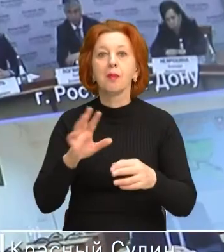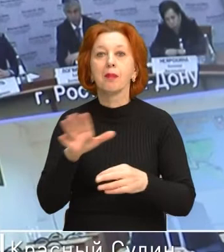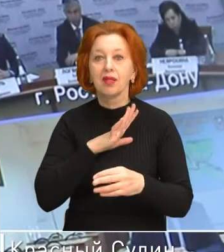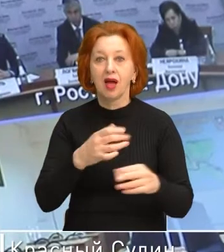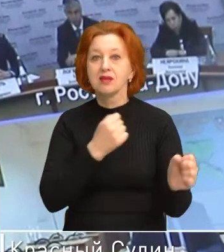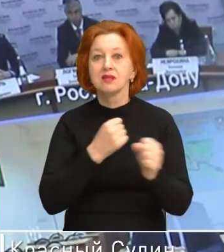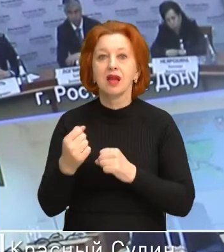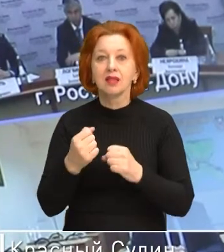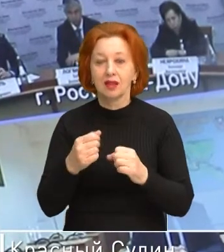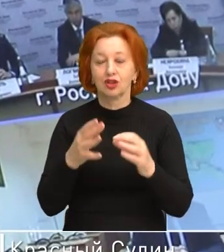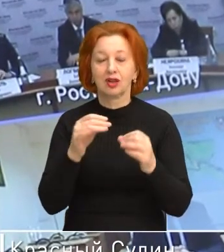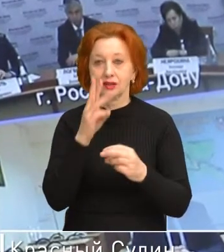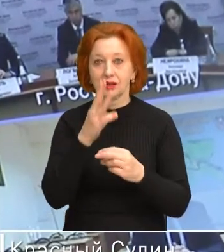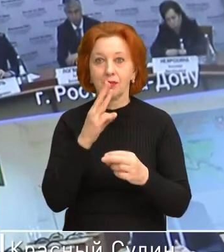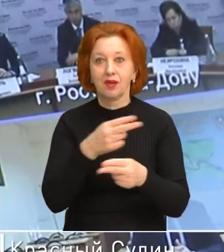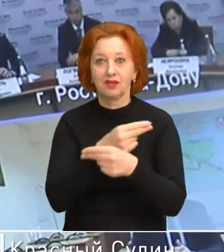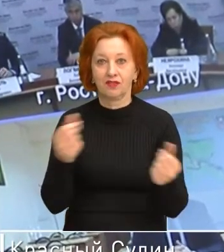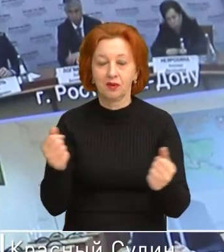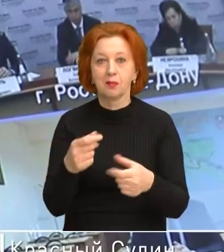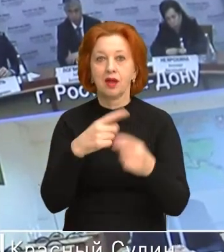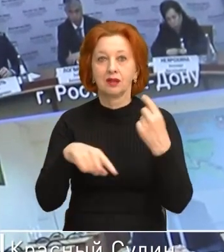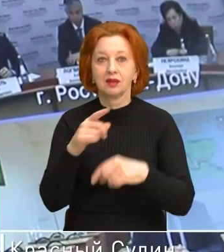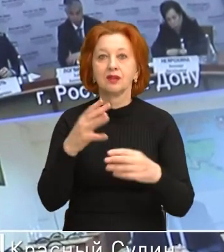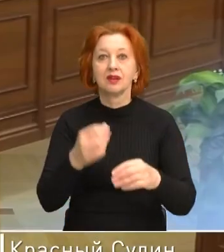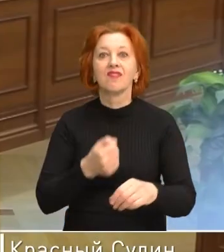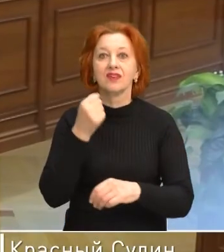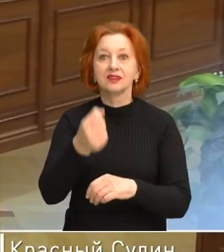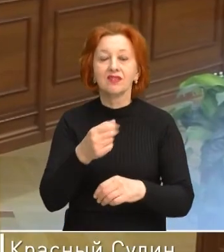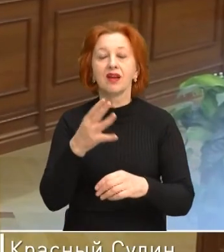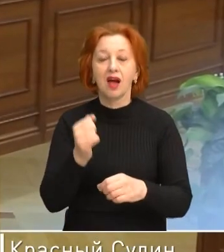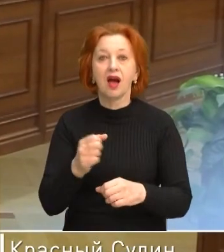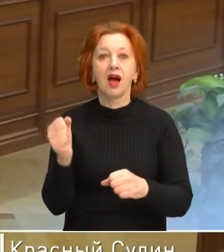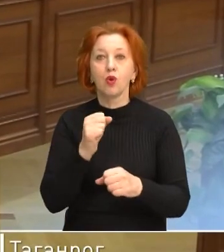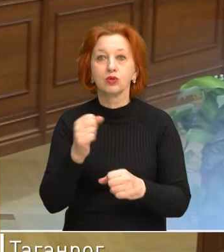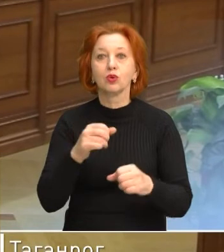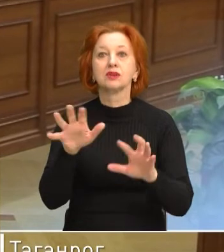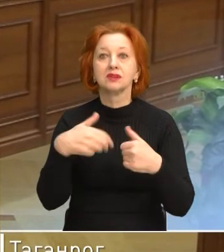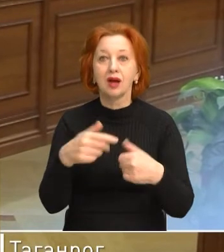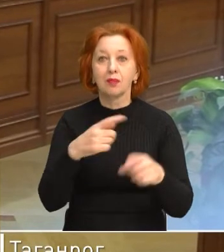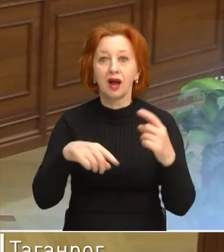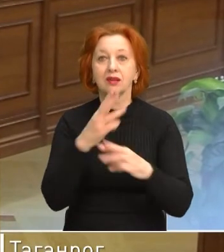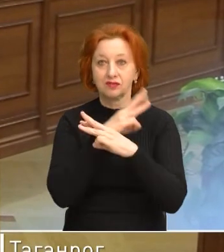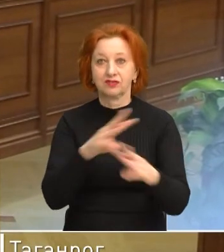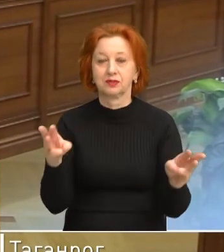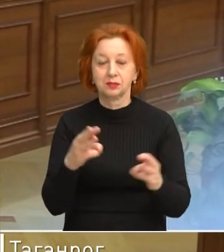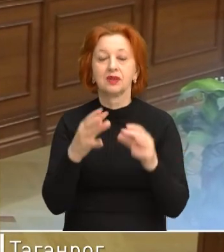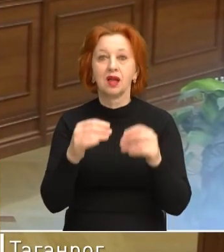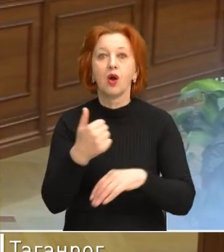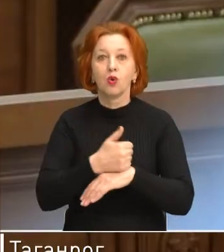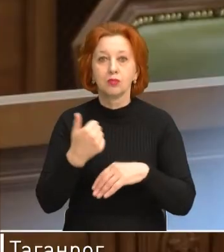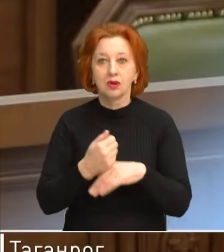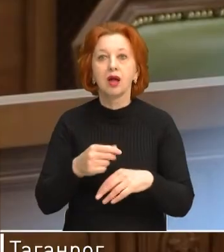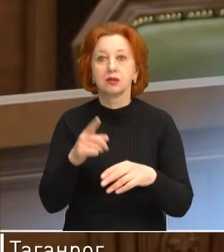средств, аннулированы как юрлица, а их имущество выставлено на аукционы, чтобы покрыть затраты на выплату работникам. Губернатор